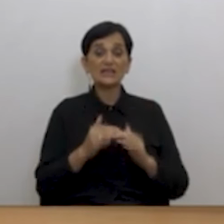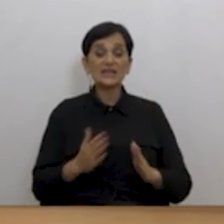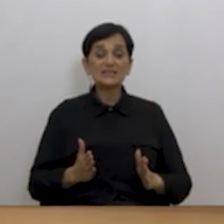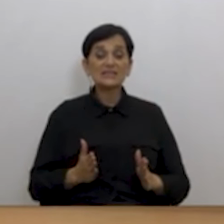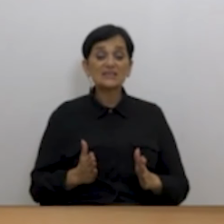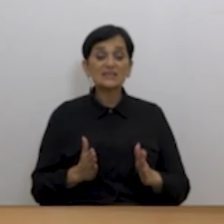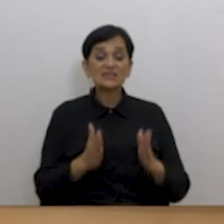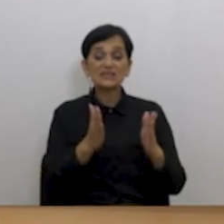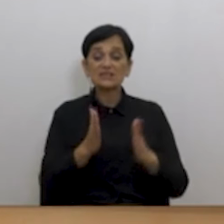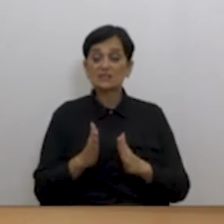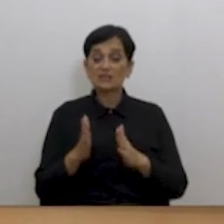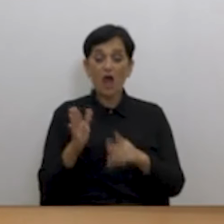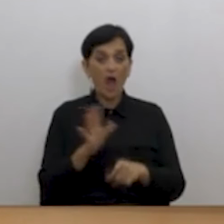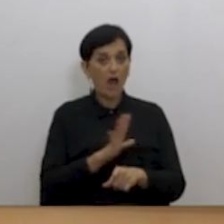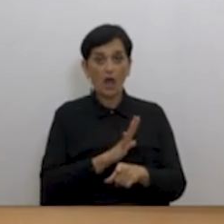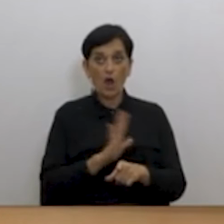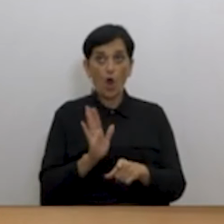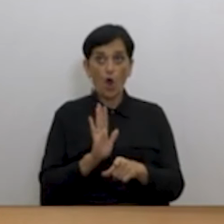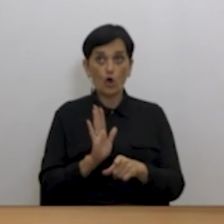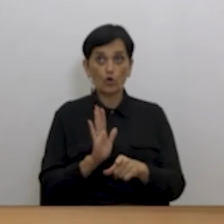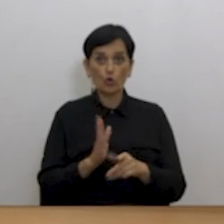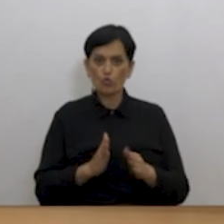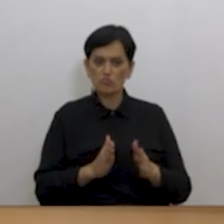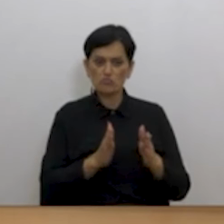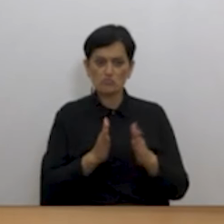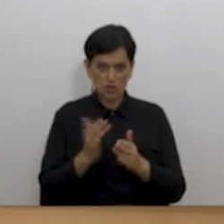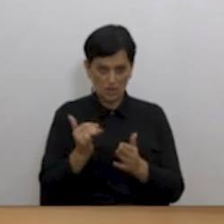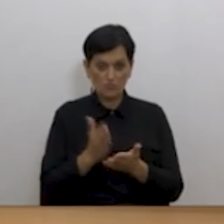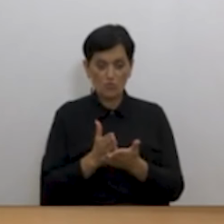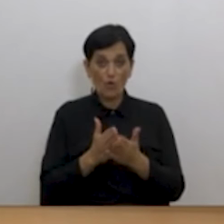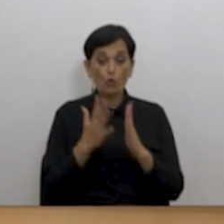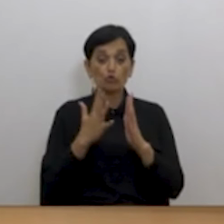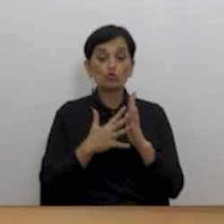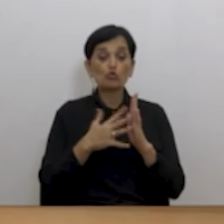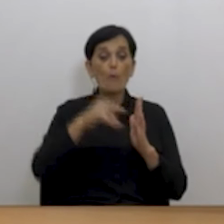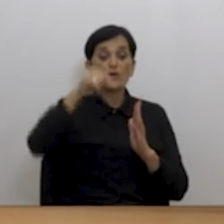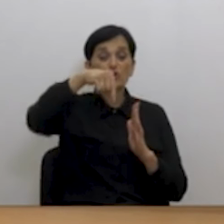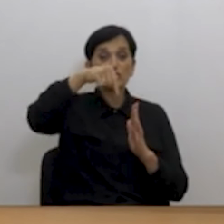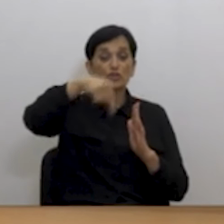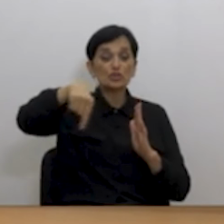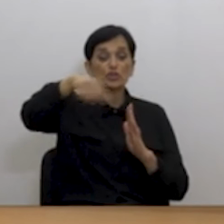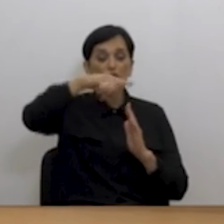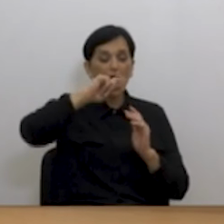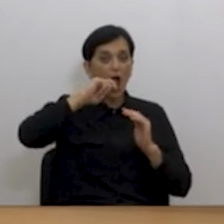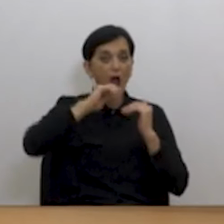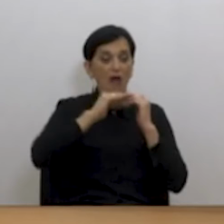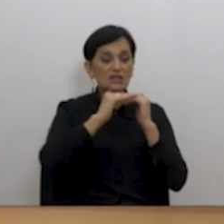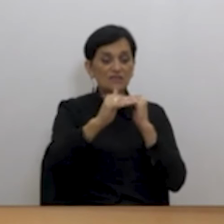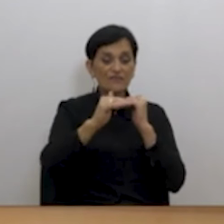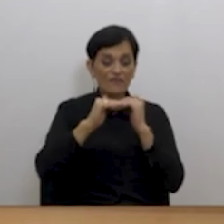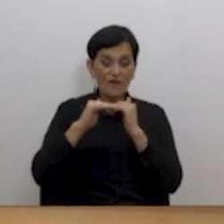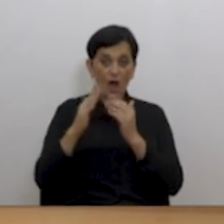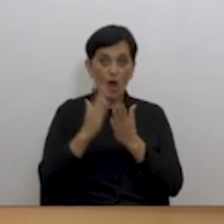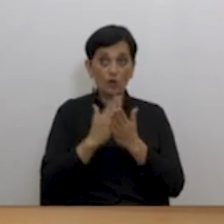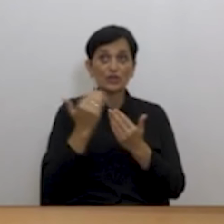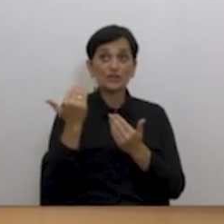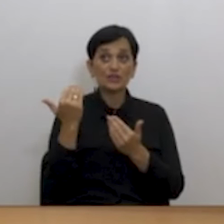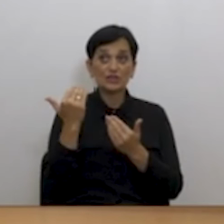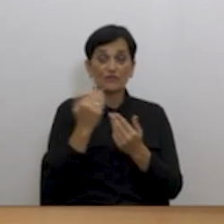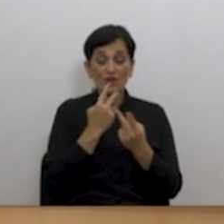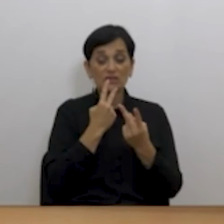იყო, არსად მისასვლელი გზები არის და სოფლის შიგნით არის ასფალტირებული გზები. თქვენ